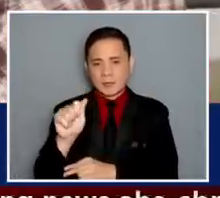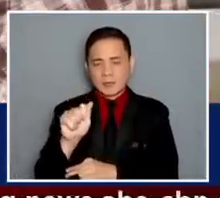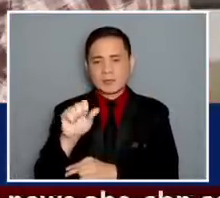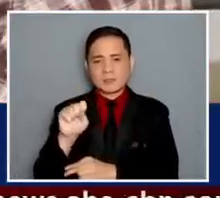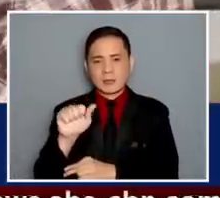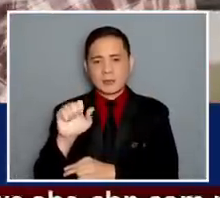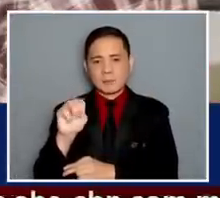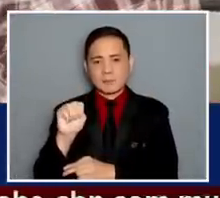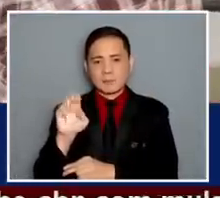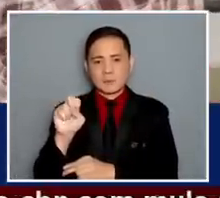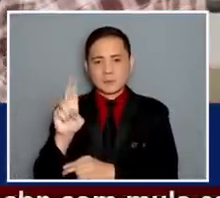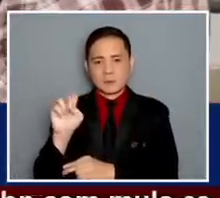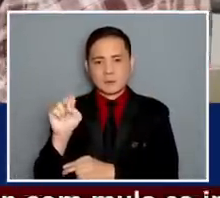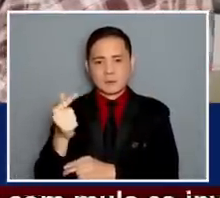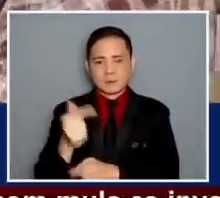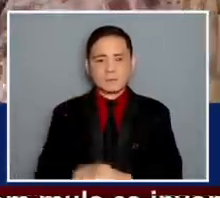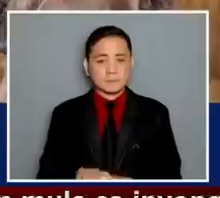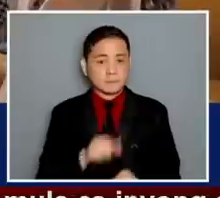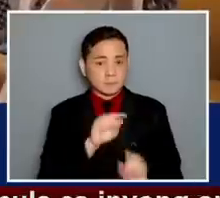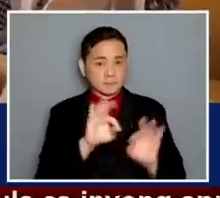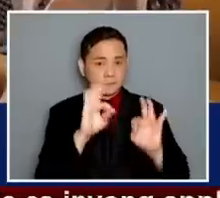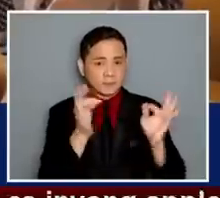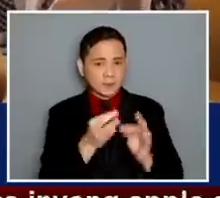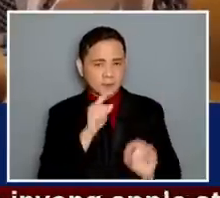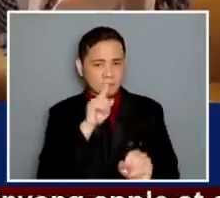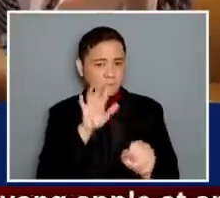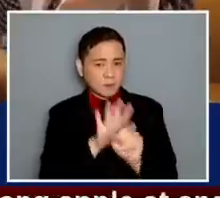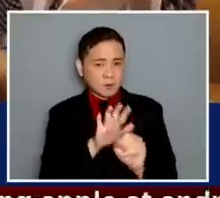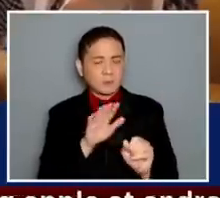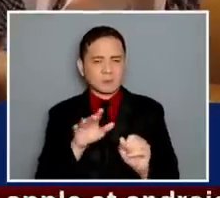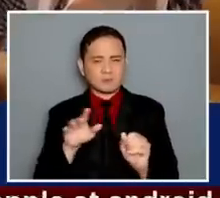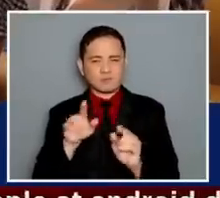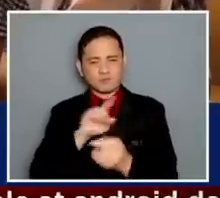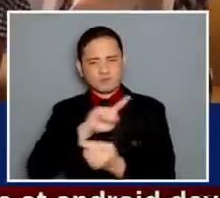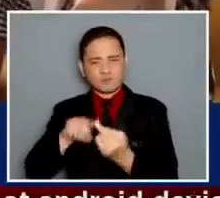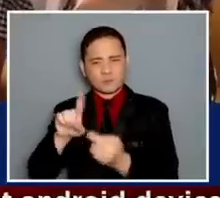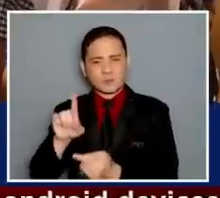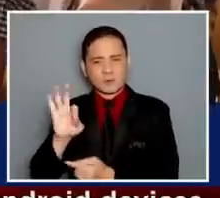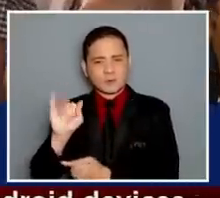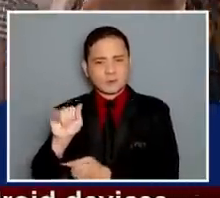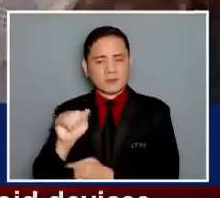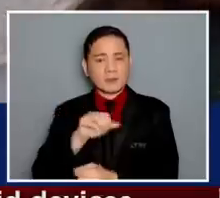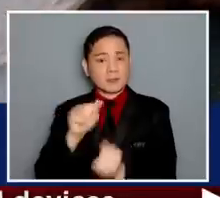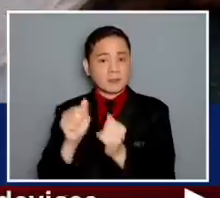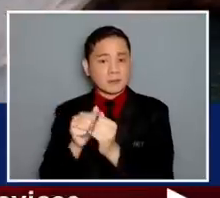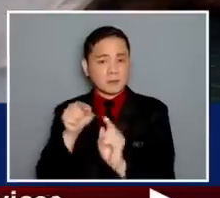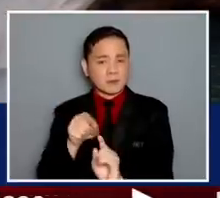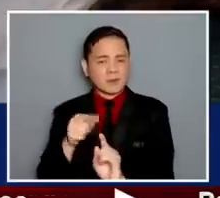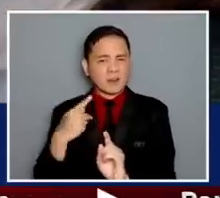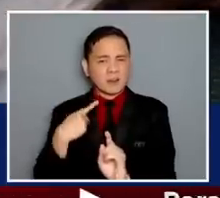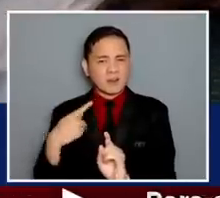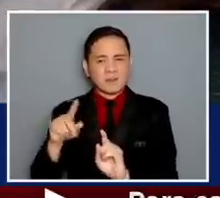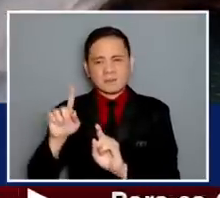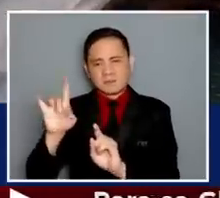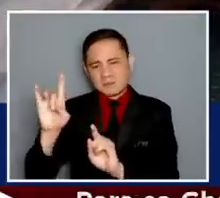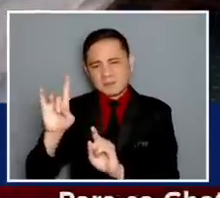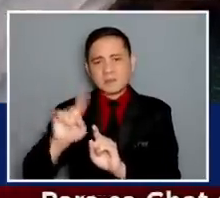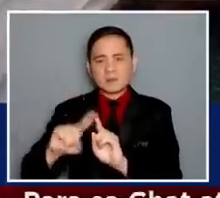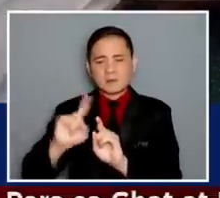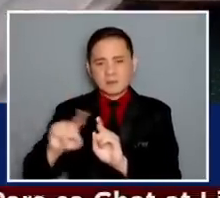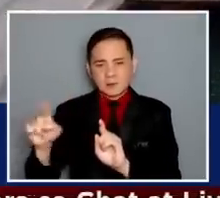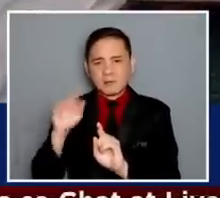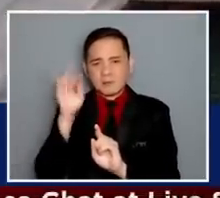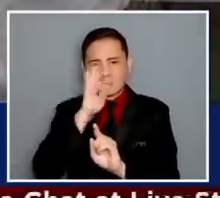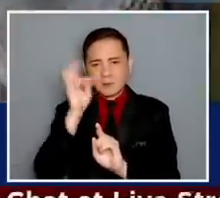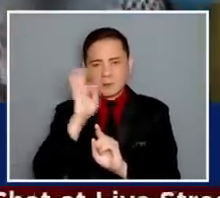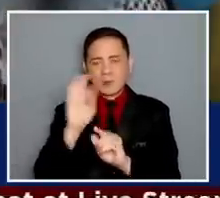ng kanyang pamilya at ng Department of Foreign Affairs na kasama si Kiela sa 8 Pinoy na nirepatriate ng DFA kahapon. Hindi